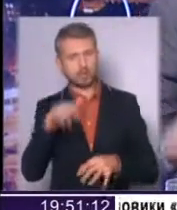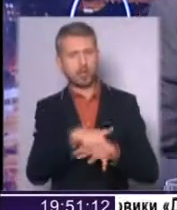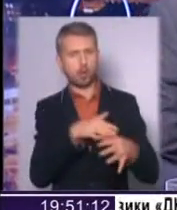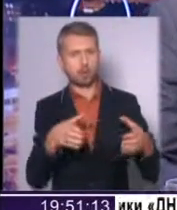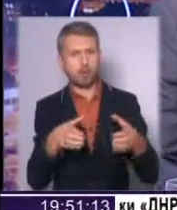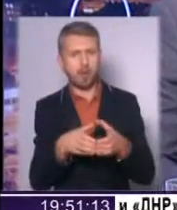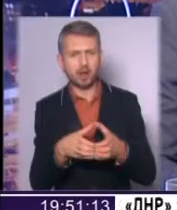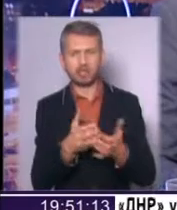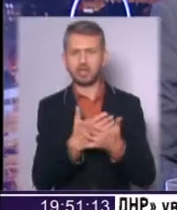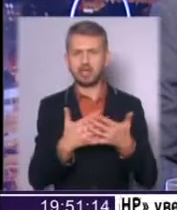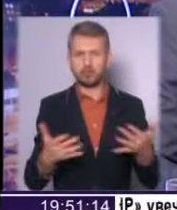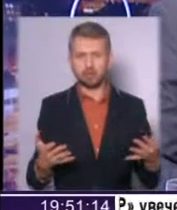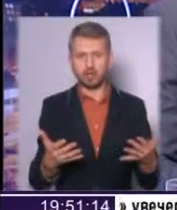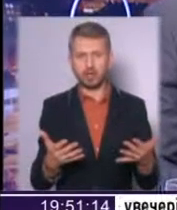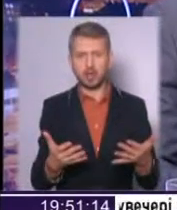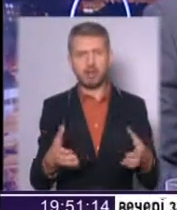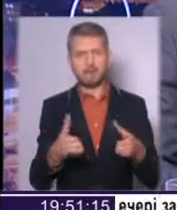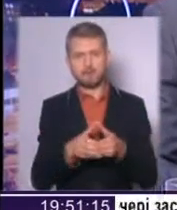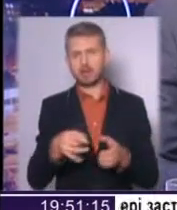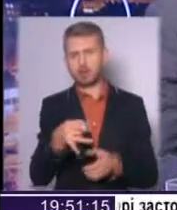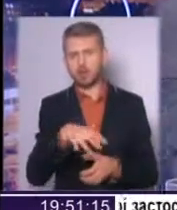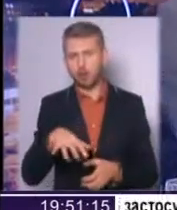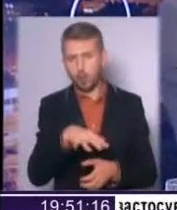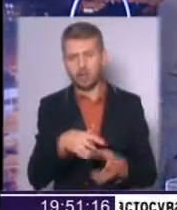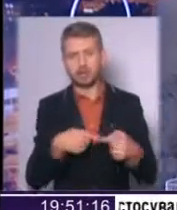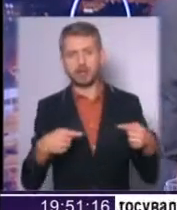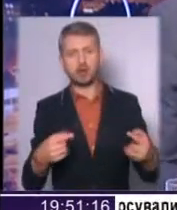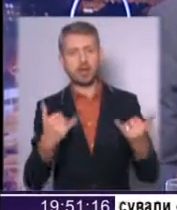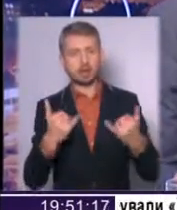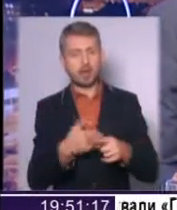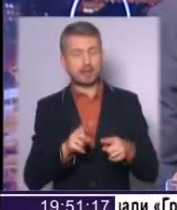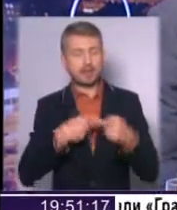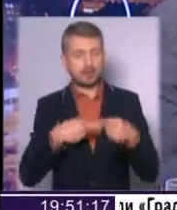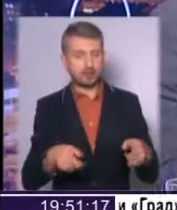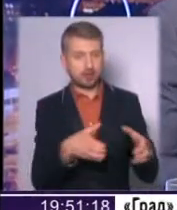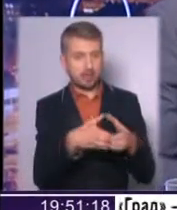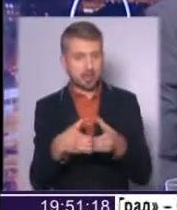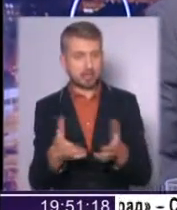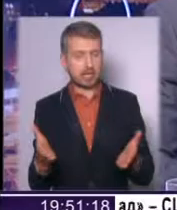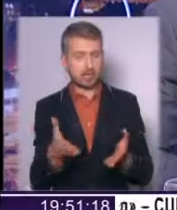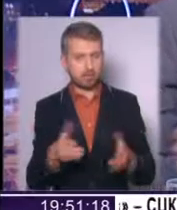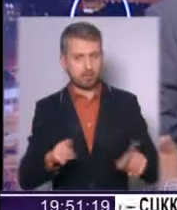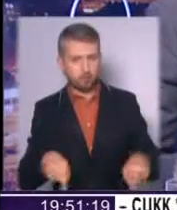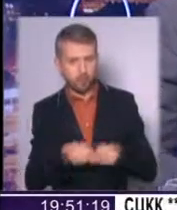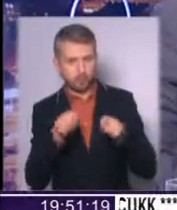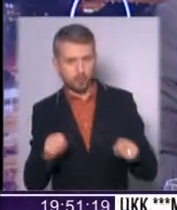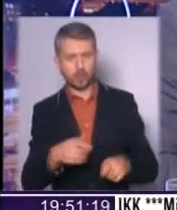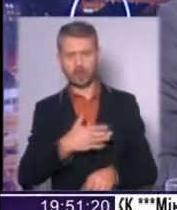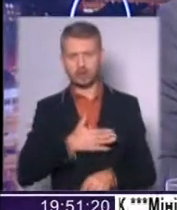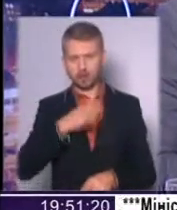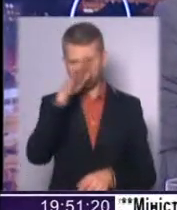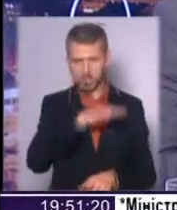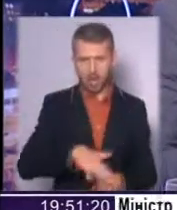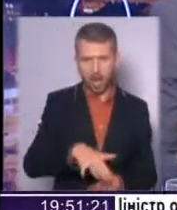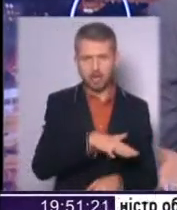скомпроментувавши, і далі розчиняються в інших політичних законопроекти. Був, наприклад, там фронт змін, зараз Народний